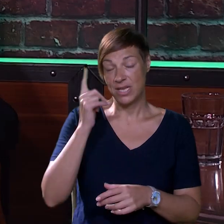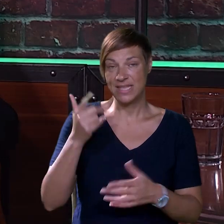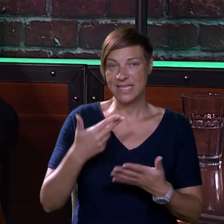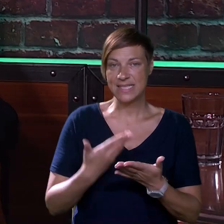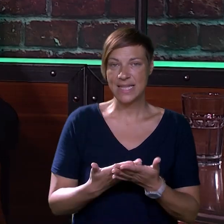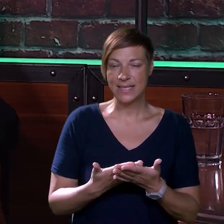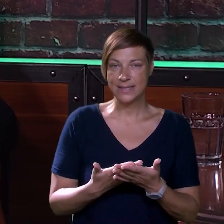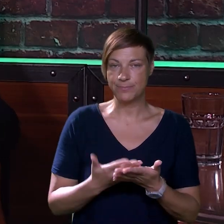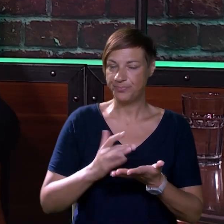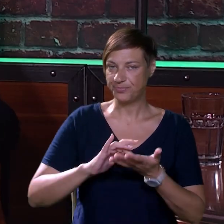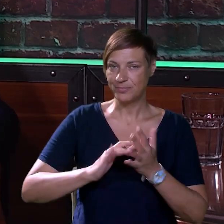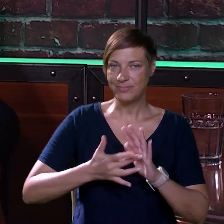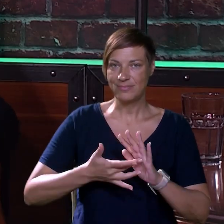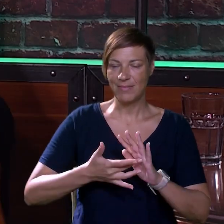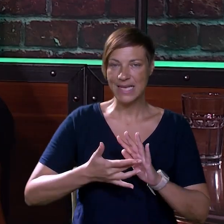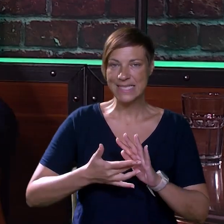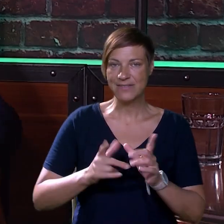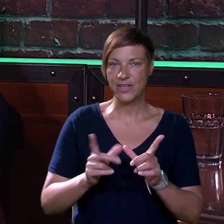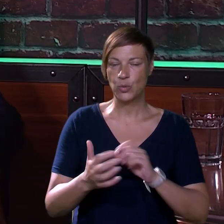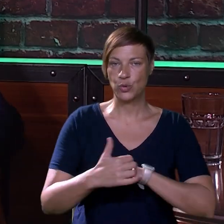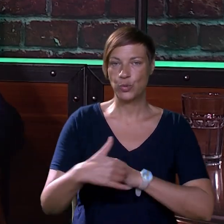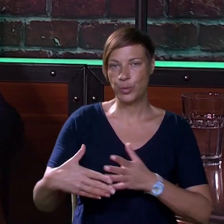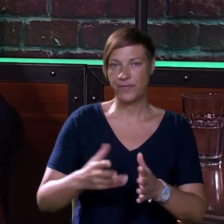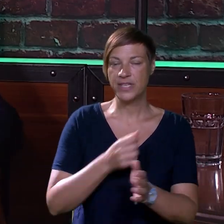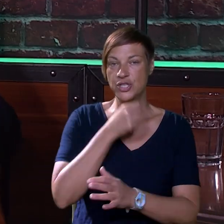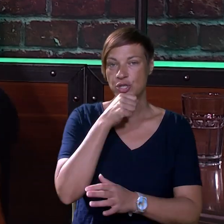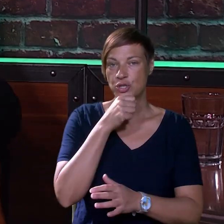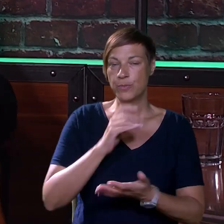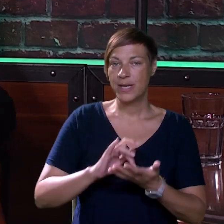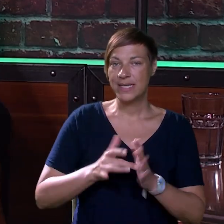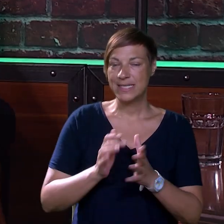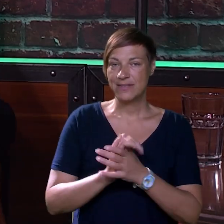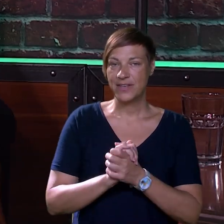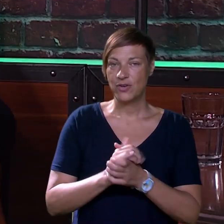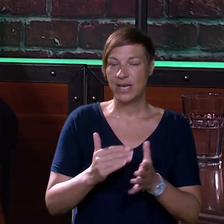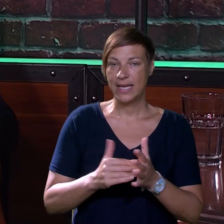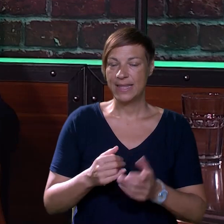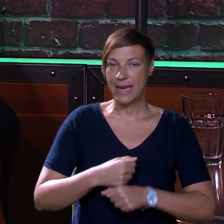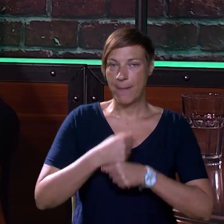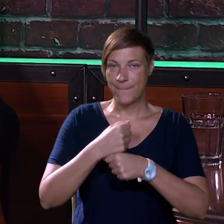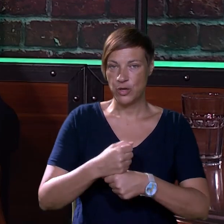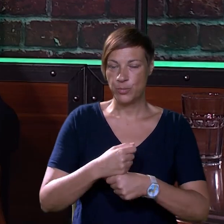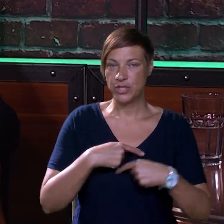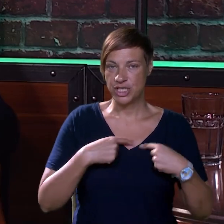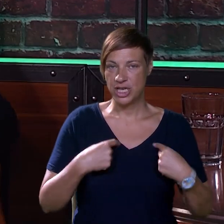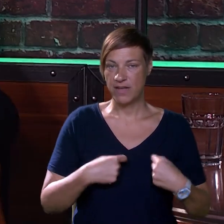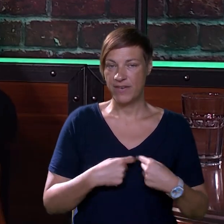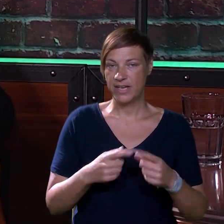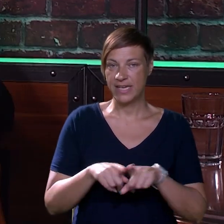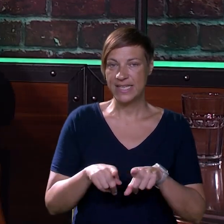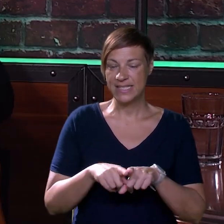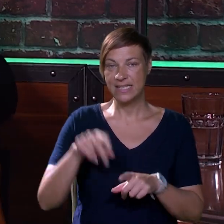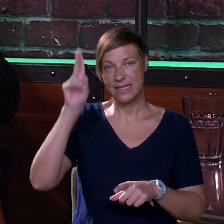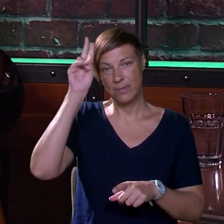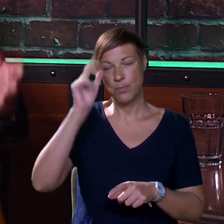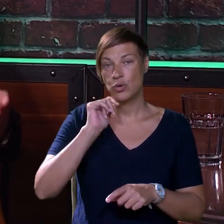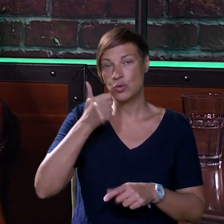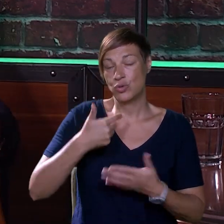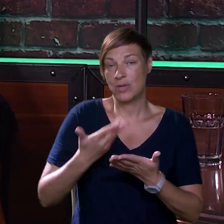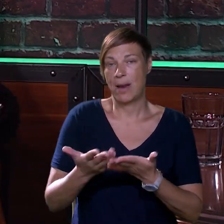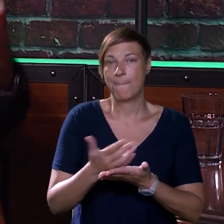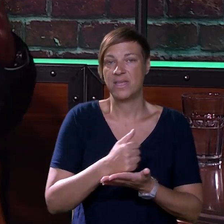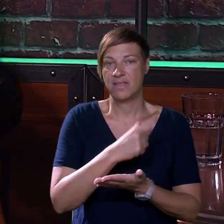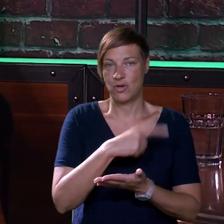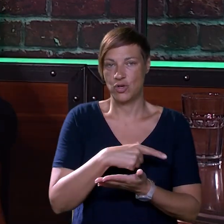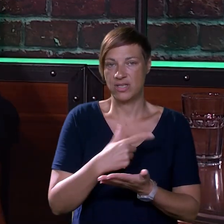da svi u Dubrovačko-neretvanskoj županiji, svi kolege, sve trebaju podržavati kardiologiju, jer isti ti mogu sutra biti